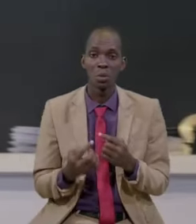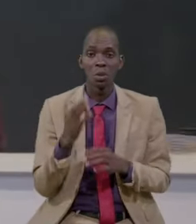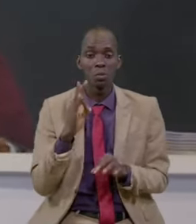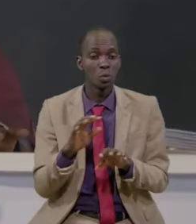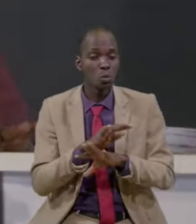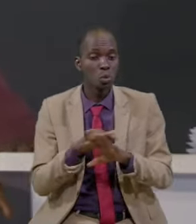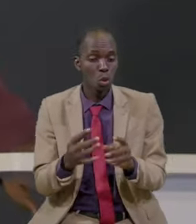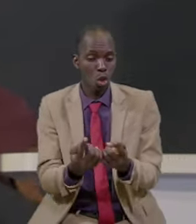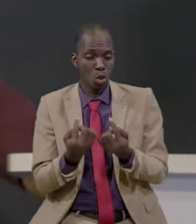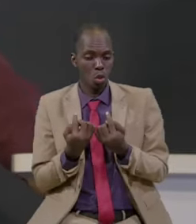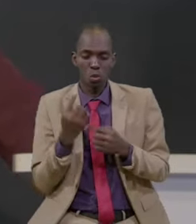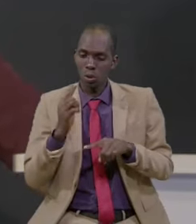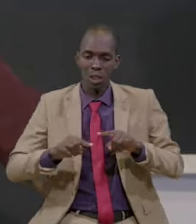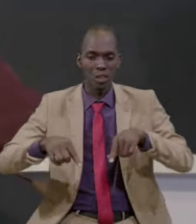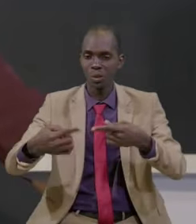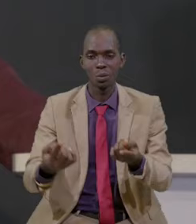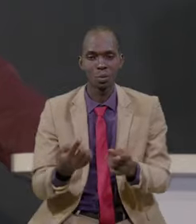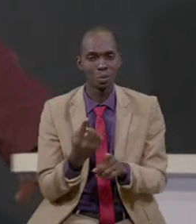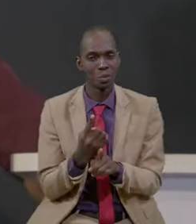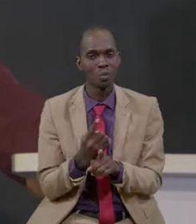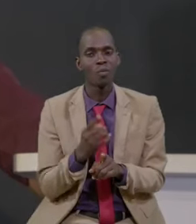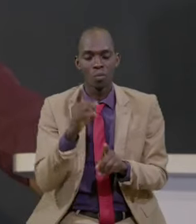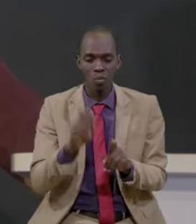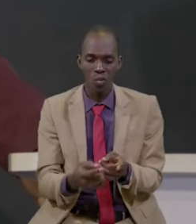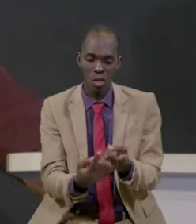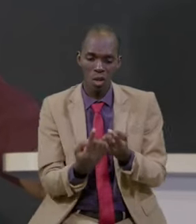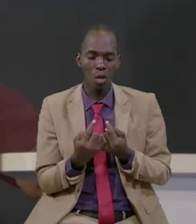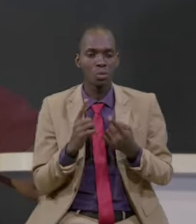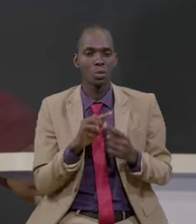aller. Vous venez à Christ d'abord.